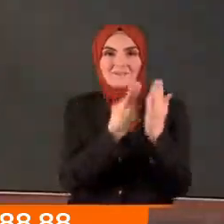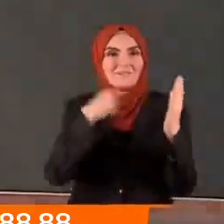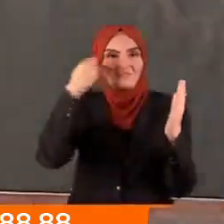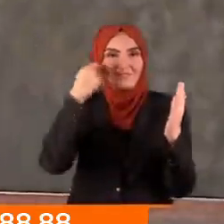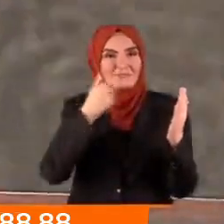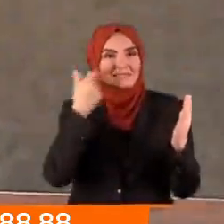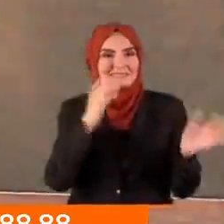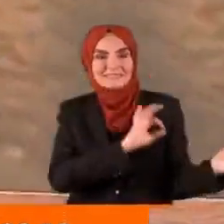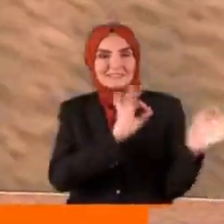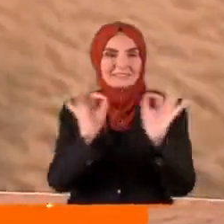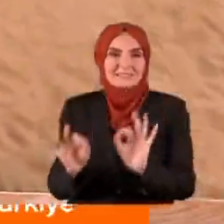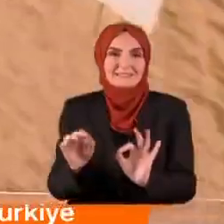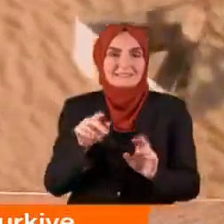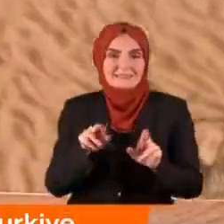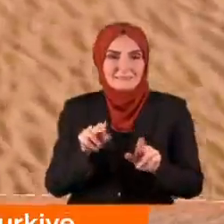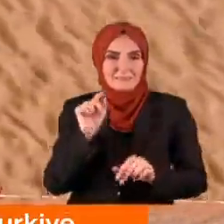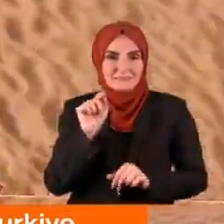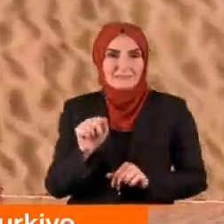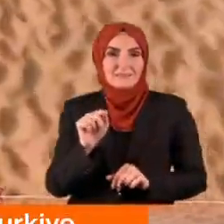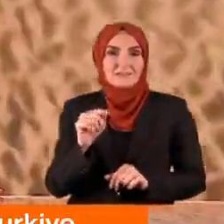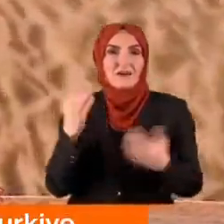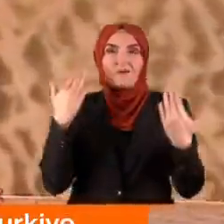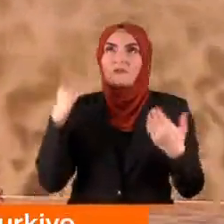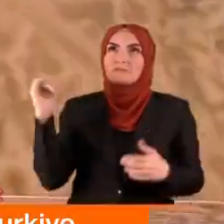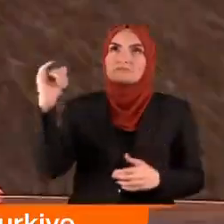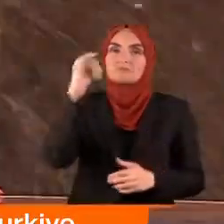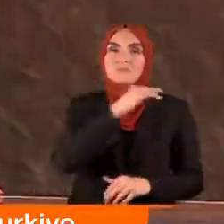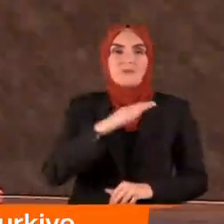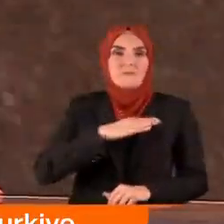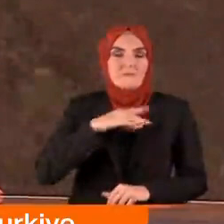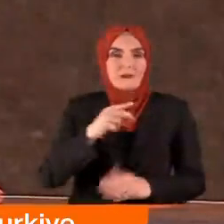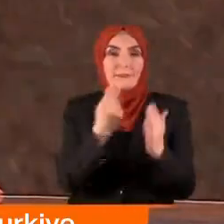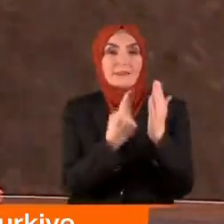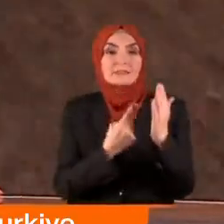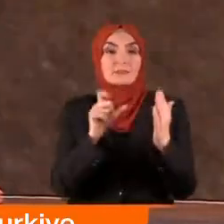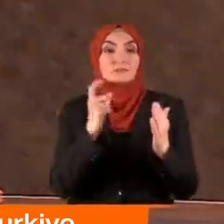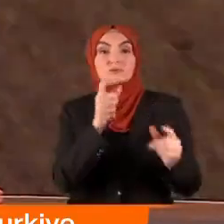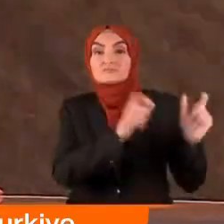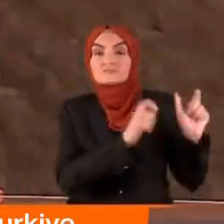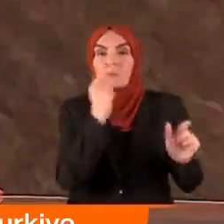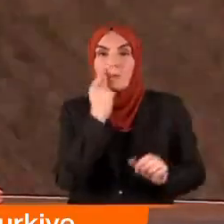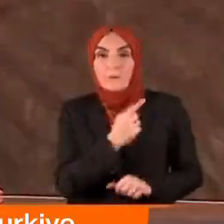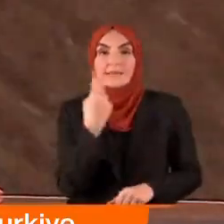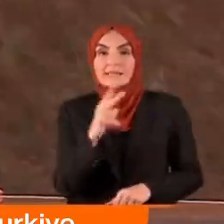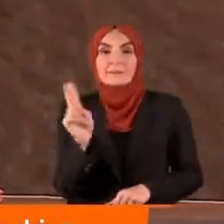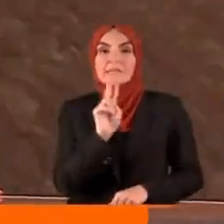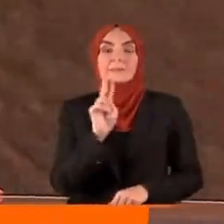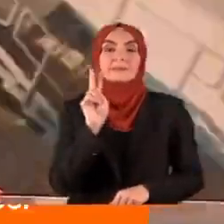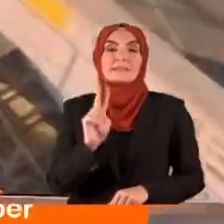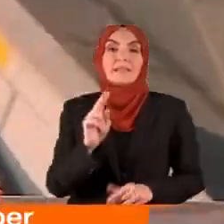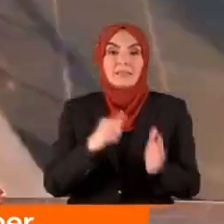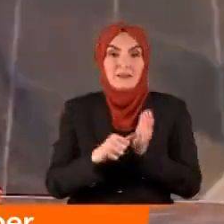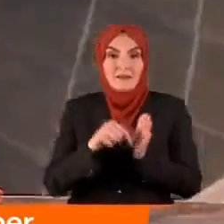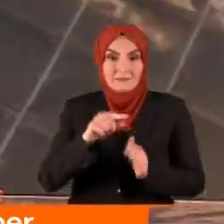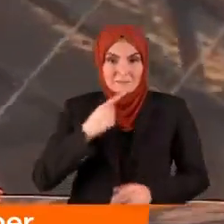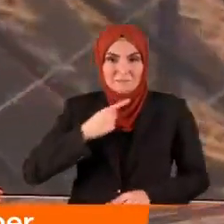gibi gökyüzünde adeta süzülüyor. Tasarımcılarına göre de 2022'de yani gelecek yıl satın alanlar